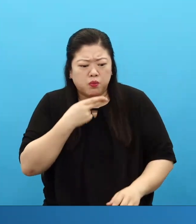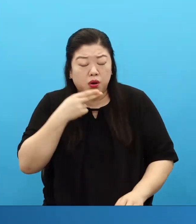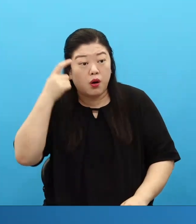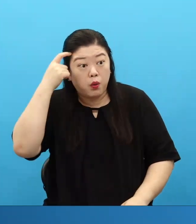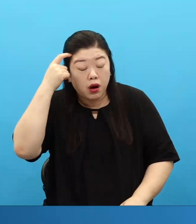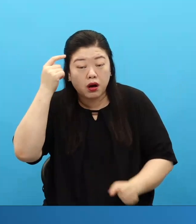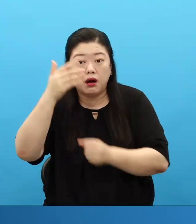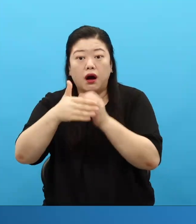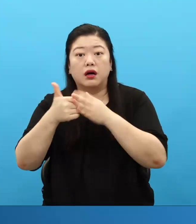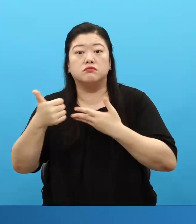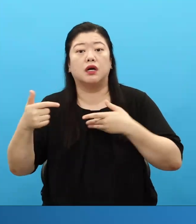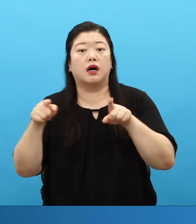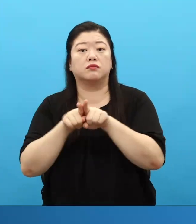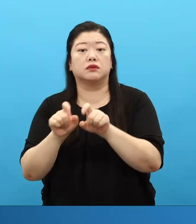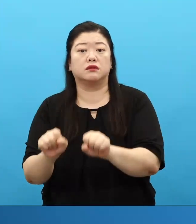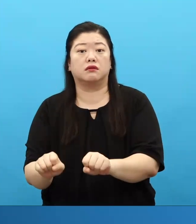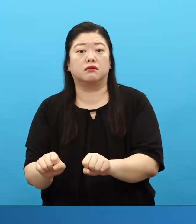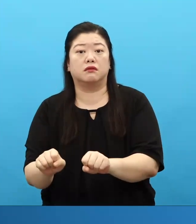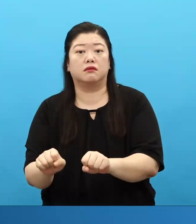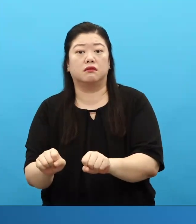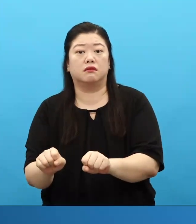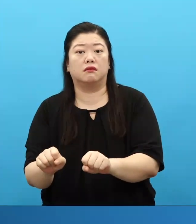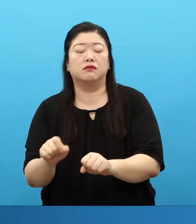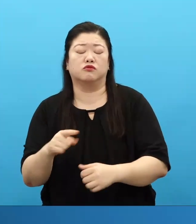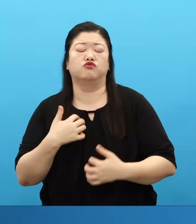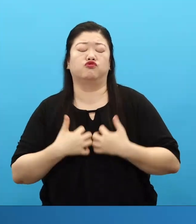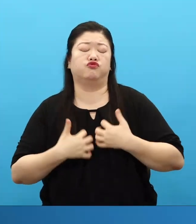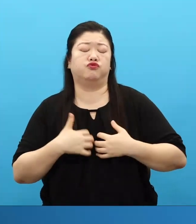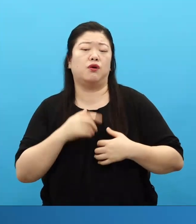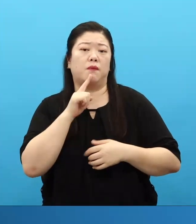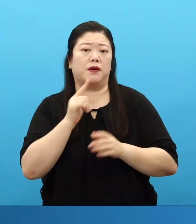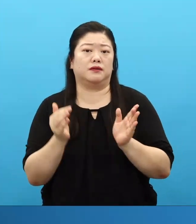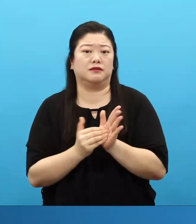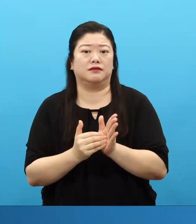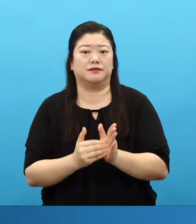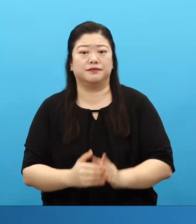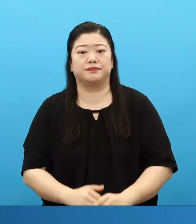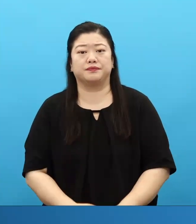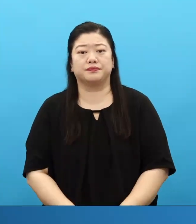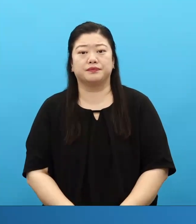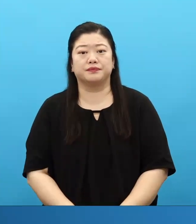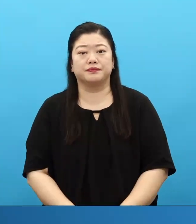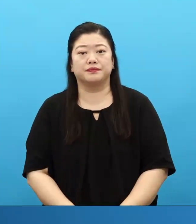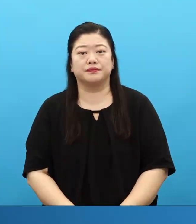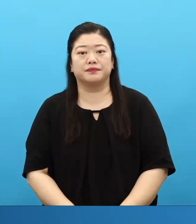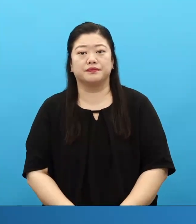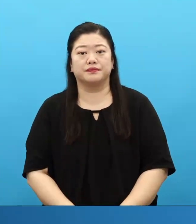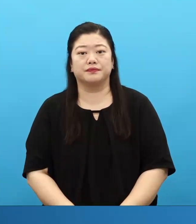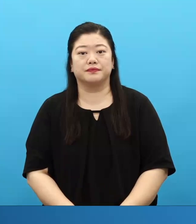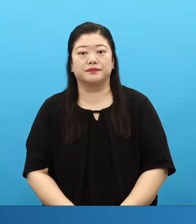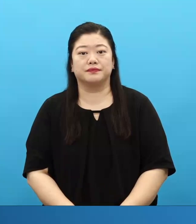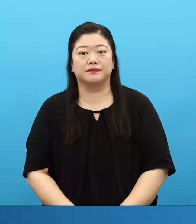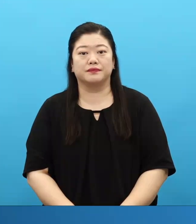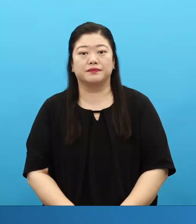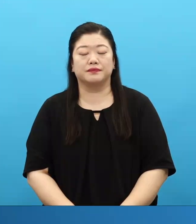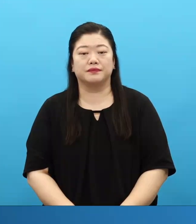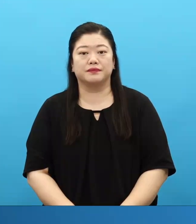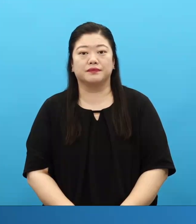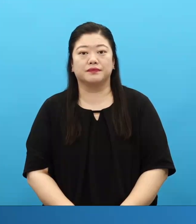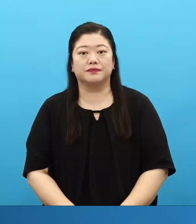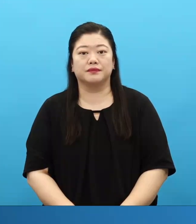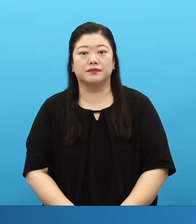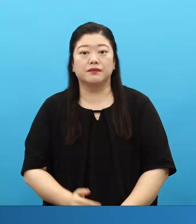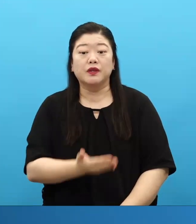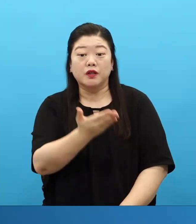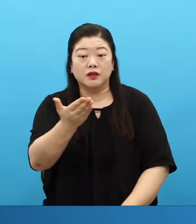이거를 완전히 회복해야 돼요. And you have to completely restore this. 그래서 여러분들은 세상과 전 세계 살리는 선교할